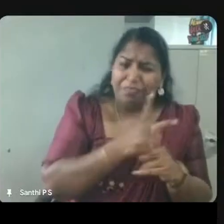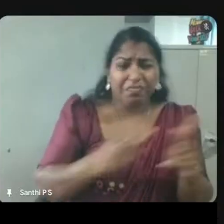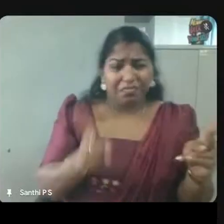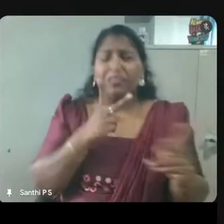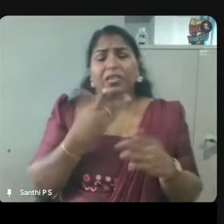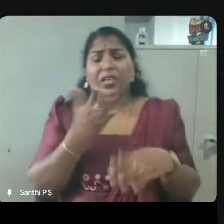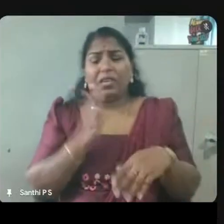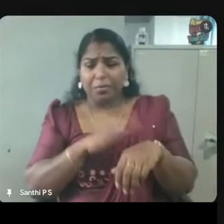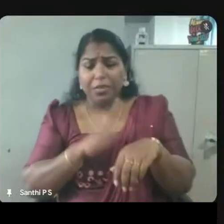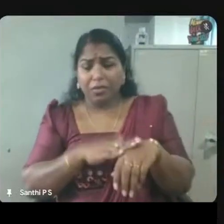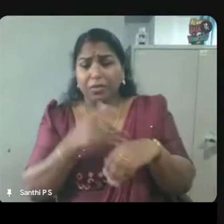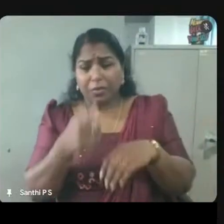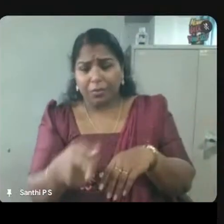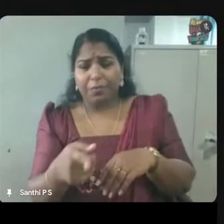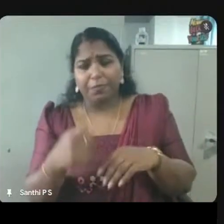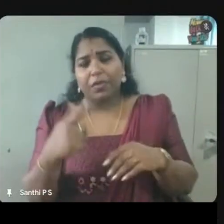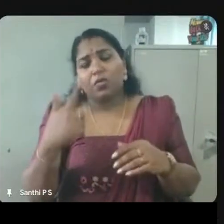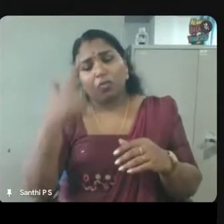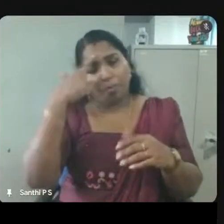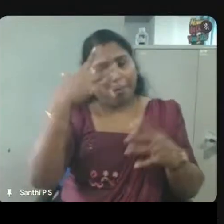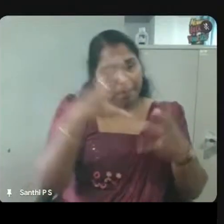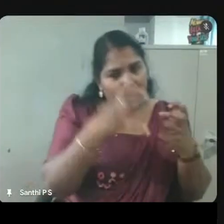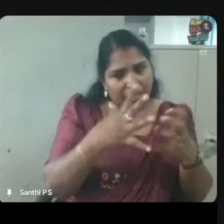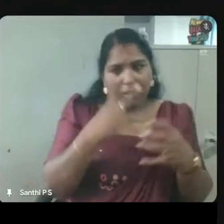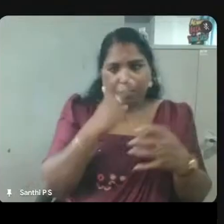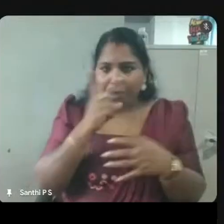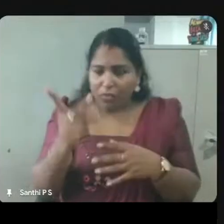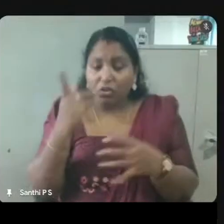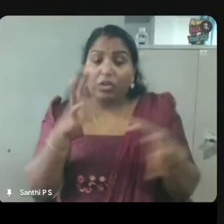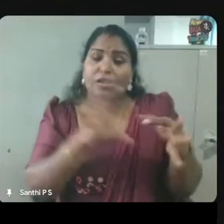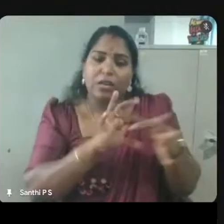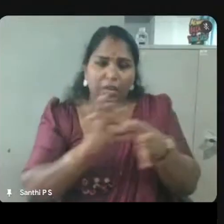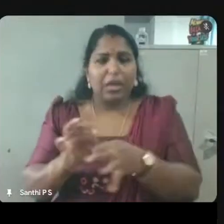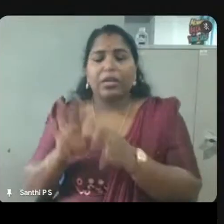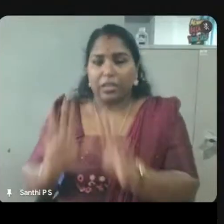മൈഗ്രെയിനും കാഴ്ചയുമായിട്ട് ഒരുപാട് റിലേഷൻ ഉണ്ട്.